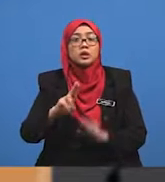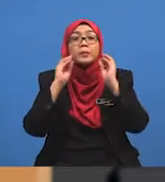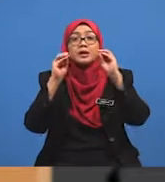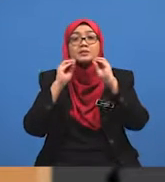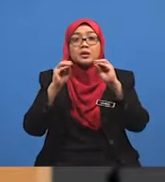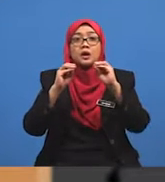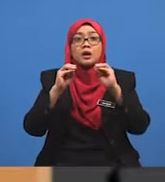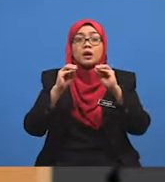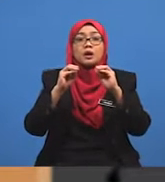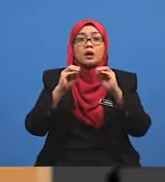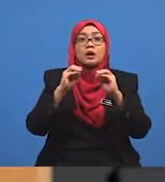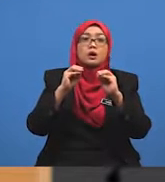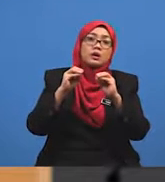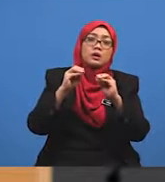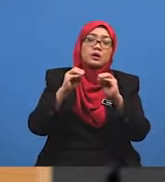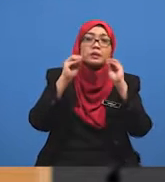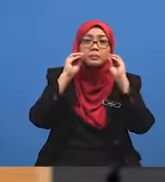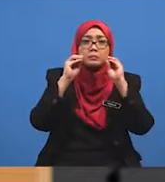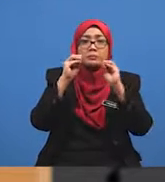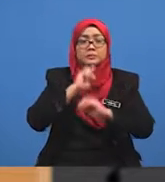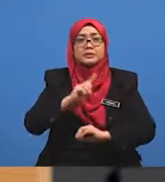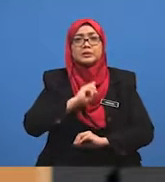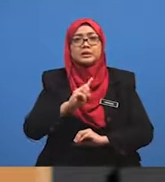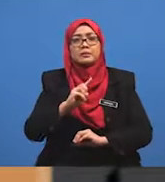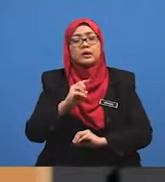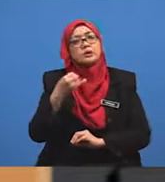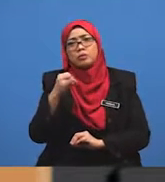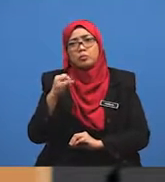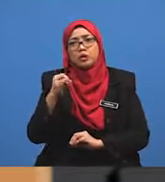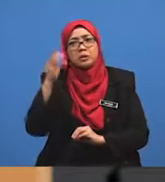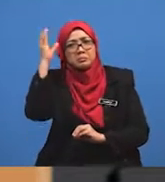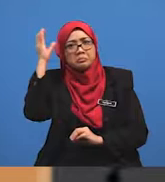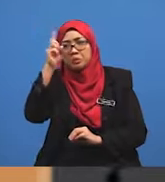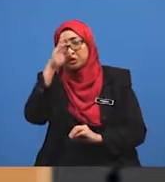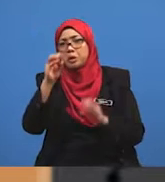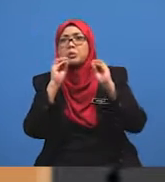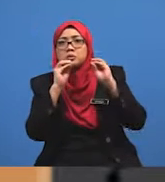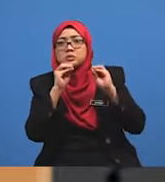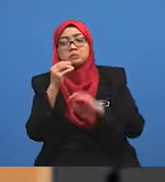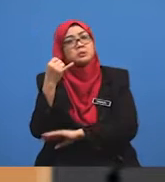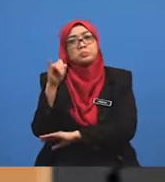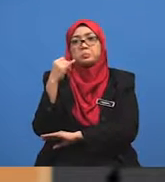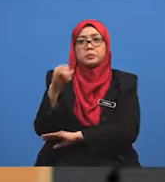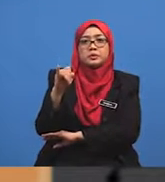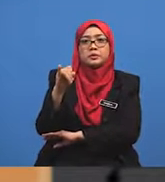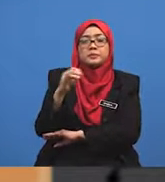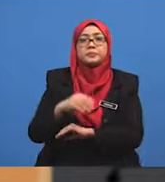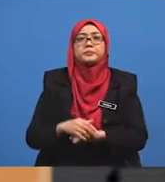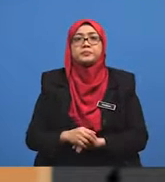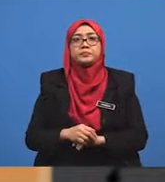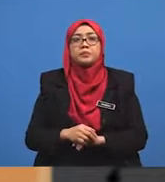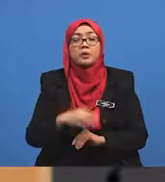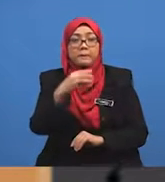ustazah, imam, bilal, mufti, guru tahfiz, pendakwah, pegawai